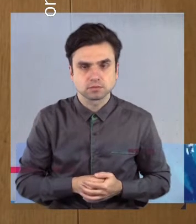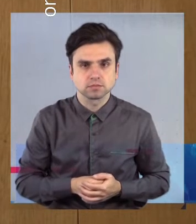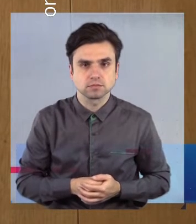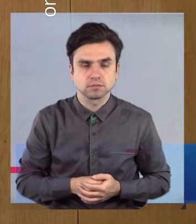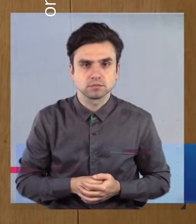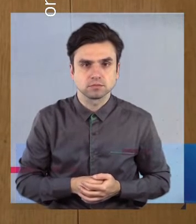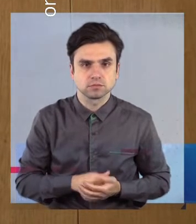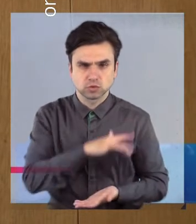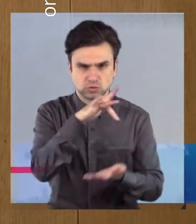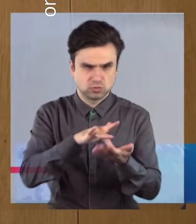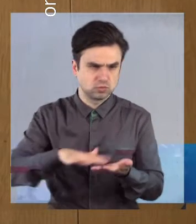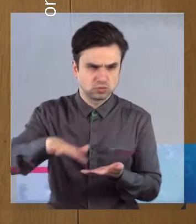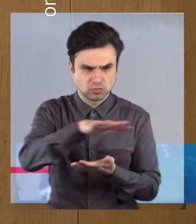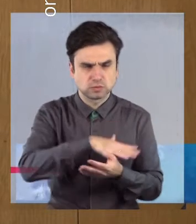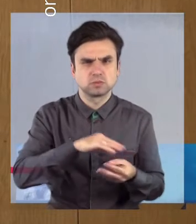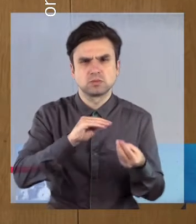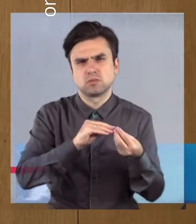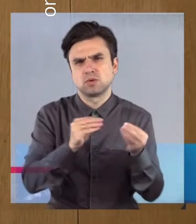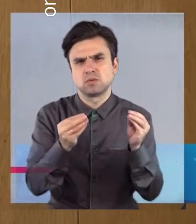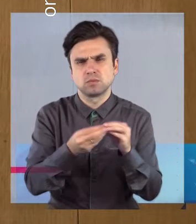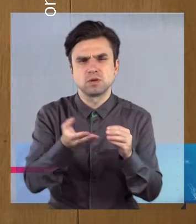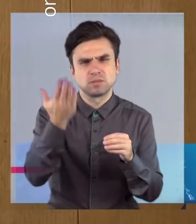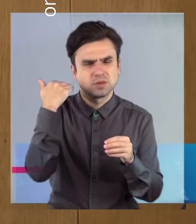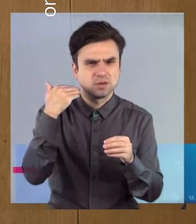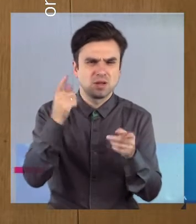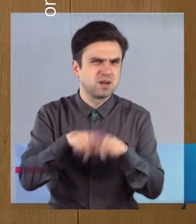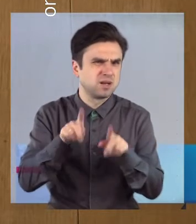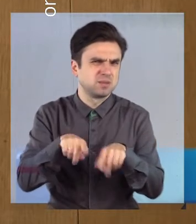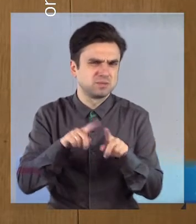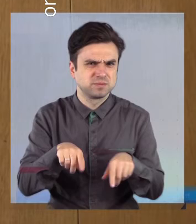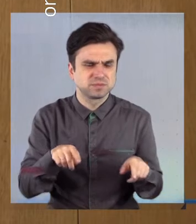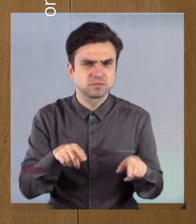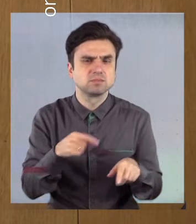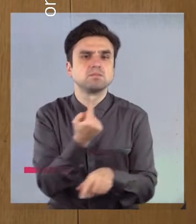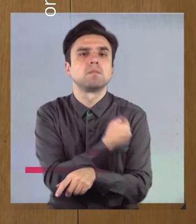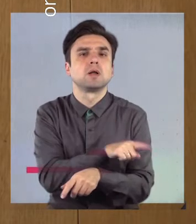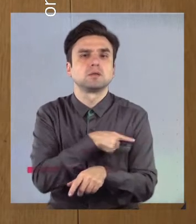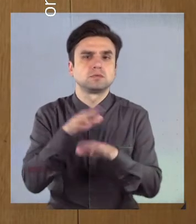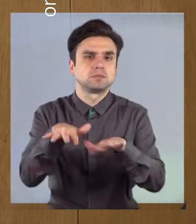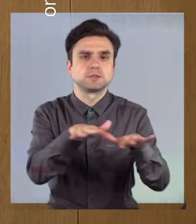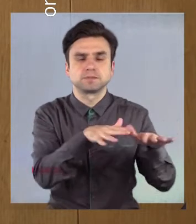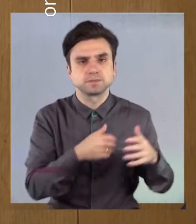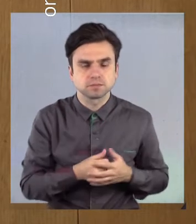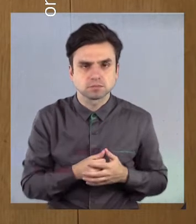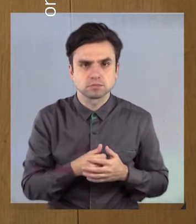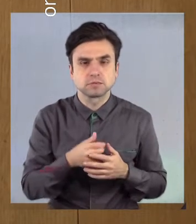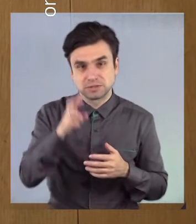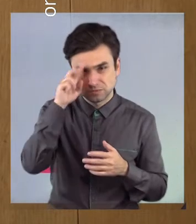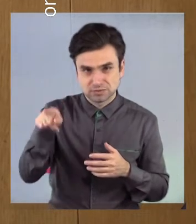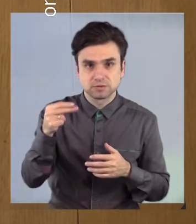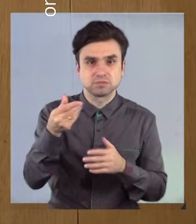які завжди і були, це наша медична галузь, де є недофінансування з боку